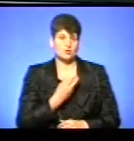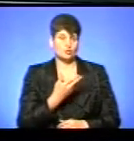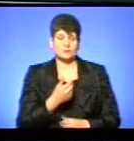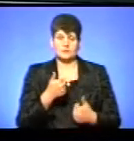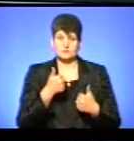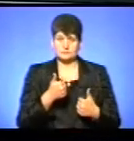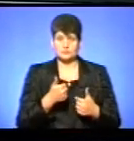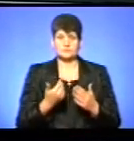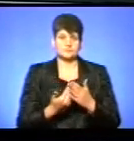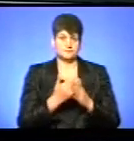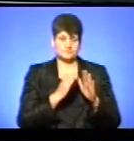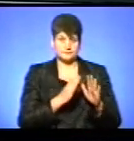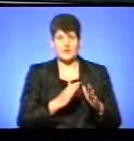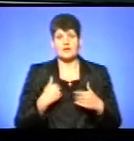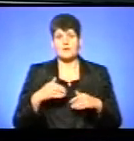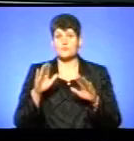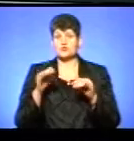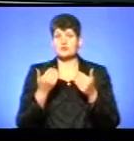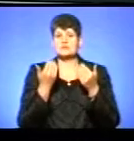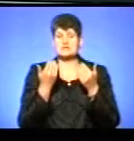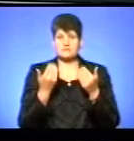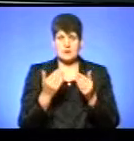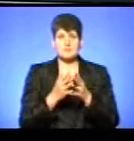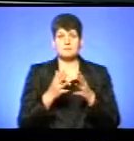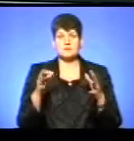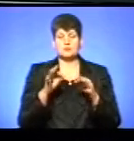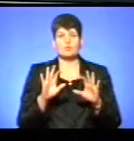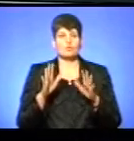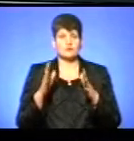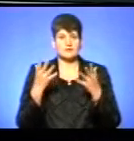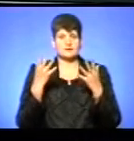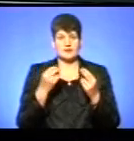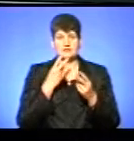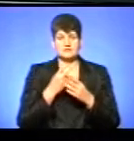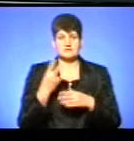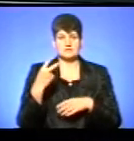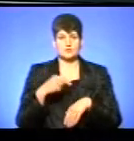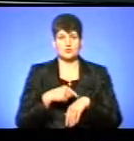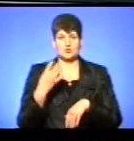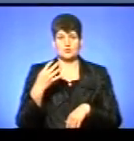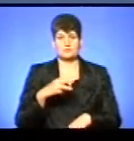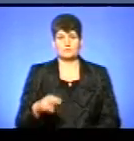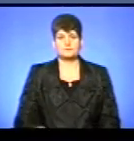вдалого ефіру. А я прощаюся з вами. Більше про події дня дивіться о 20:40.